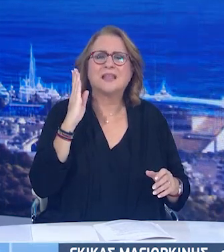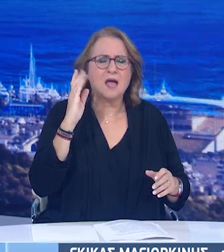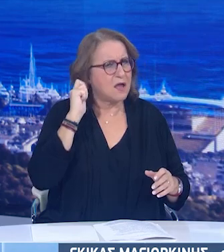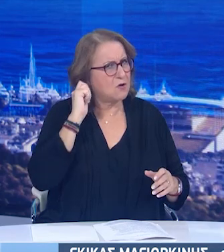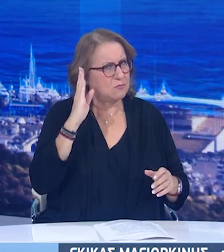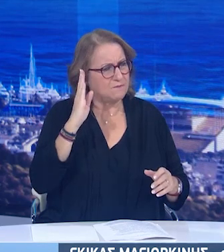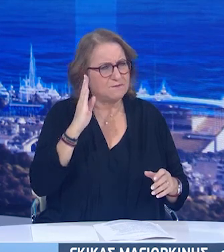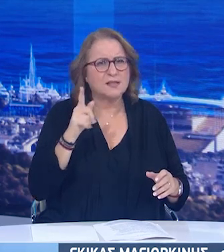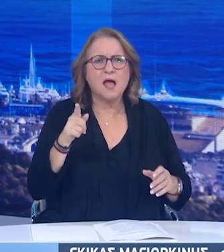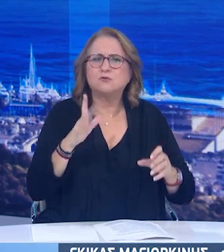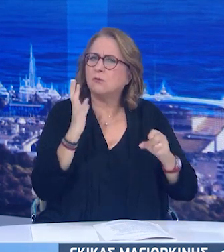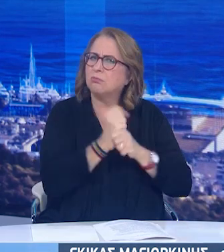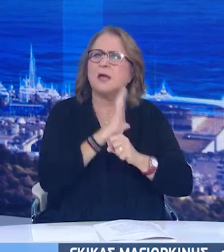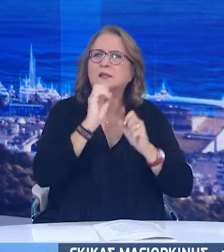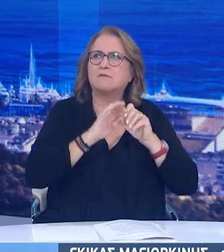μια εκτεταμένη επιδημία.